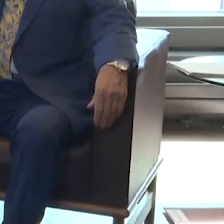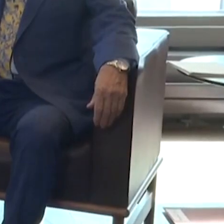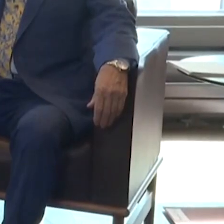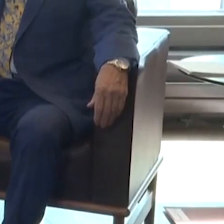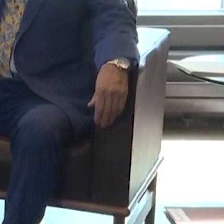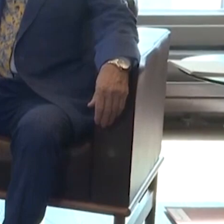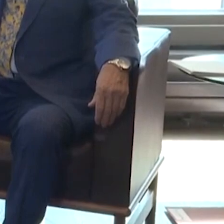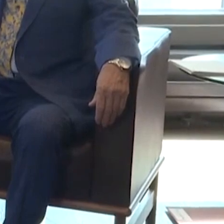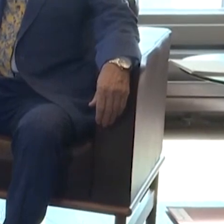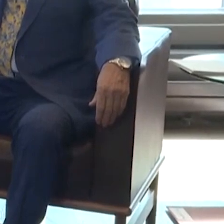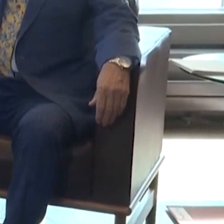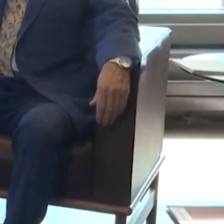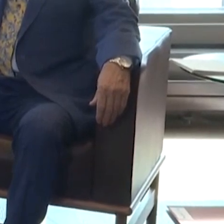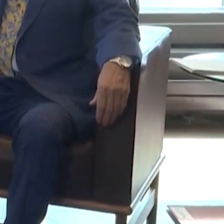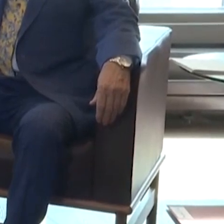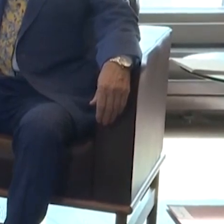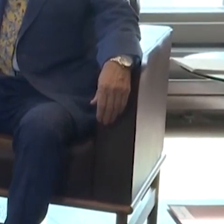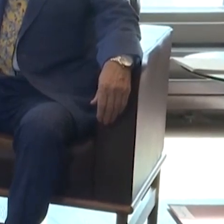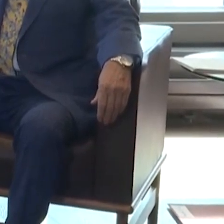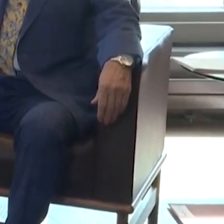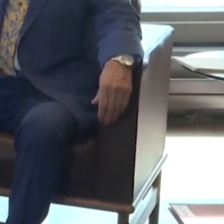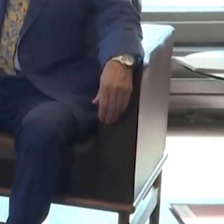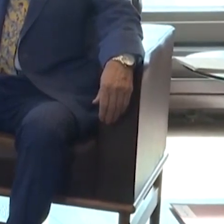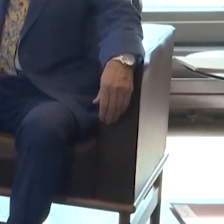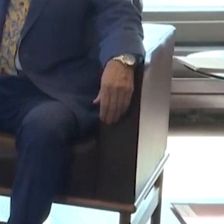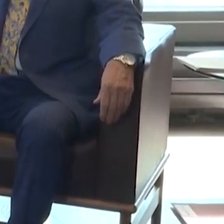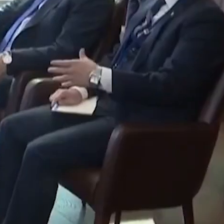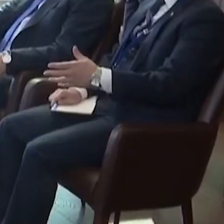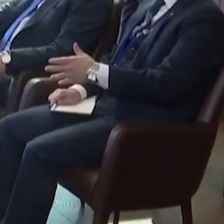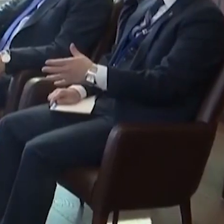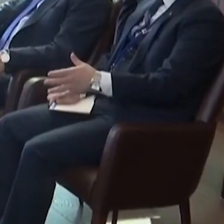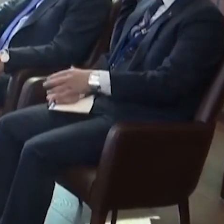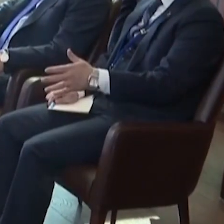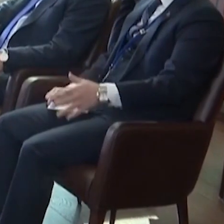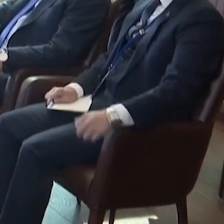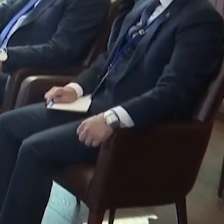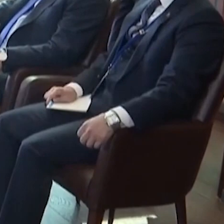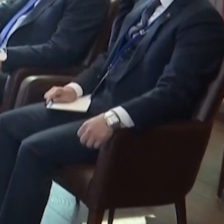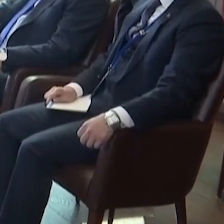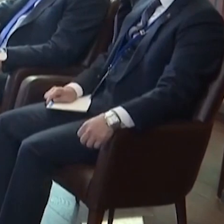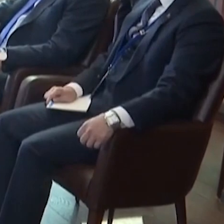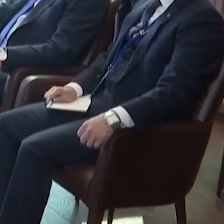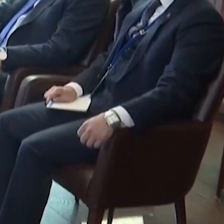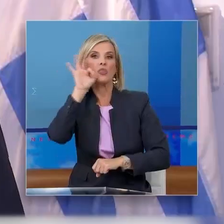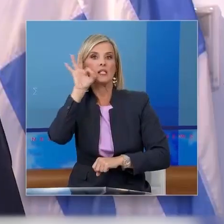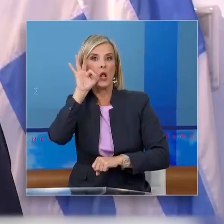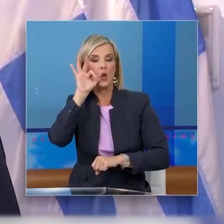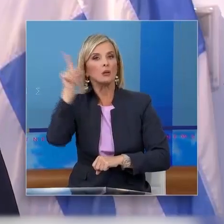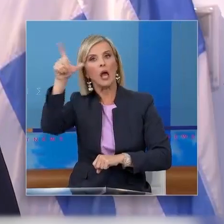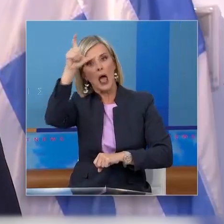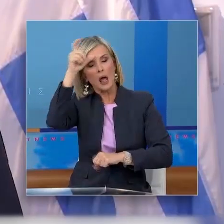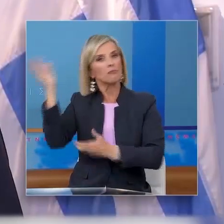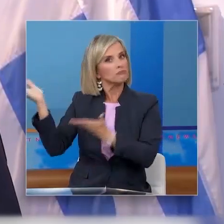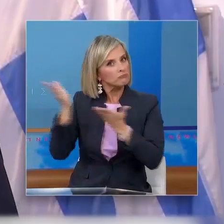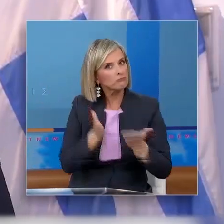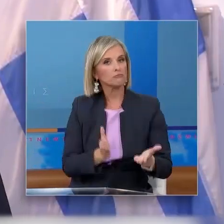ηγέτες συμφώνησαν ακόμη να συνεργαστούν για την αντιμετώπιση του μεταναστευτικού ζητήματος αναγνωρίζοντας ότι αποτελεί κοινή πρόκληση ταυτόχρονα